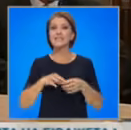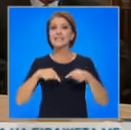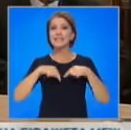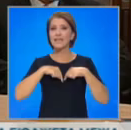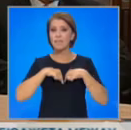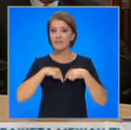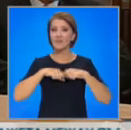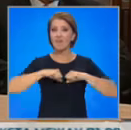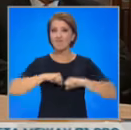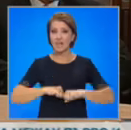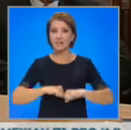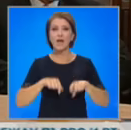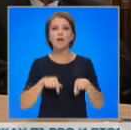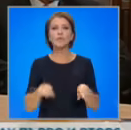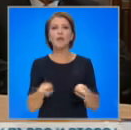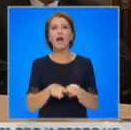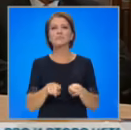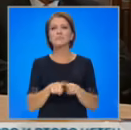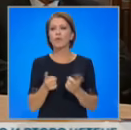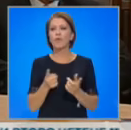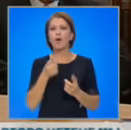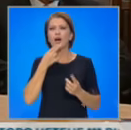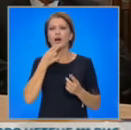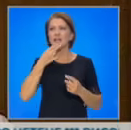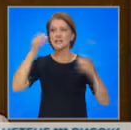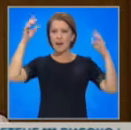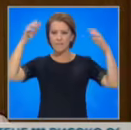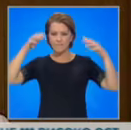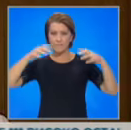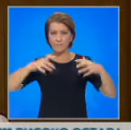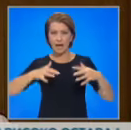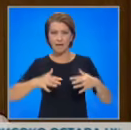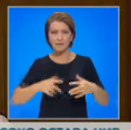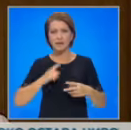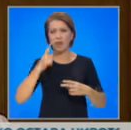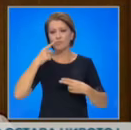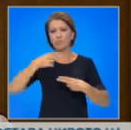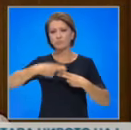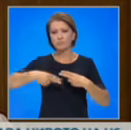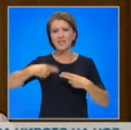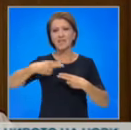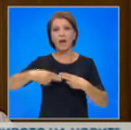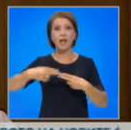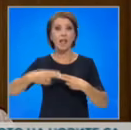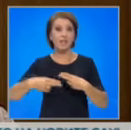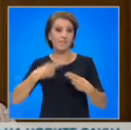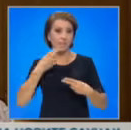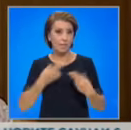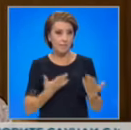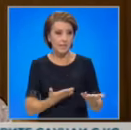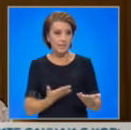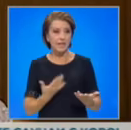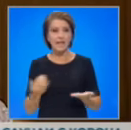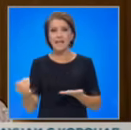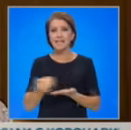листопад. И листа падат и става и сериал. И ту се